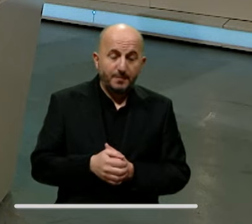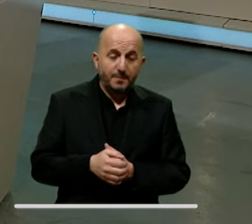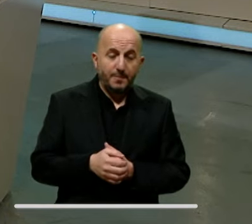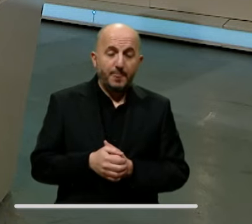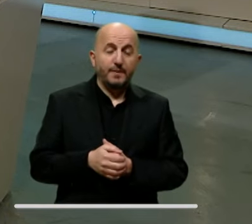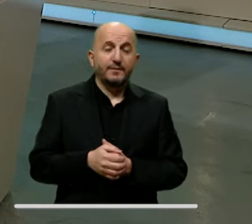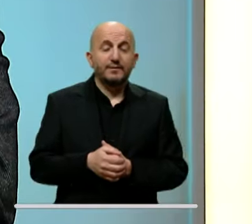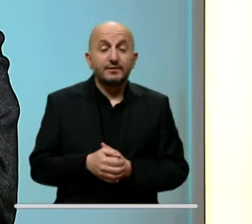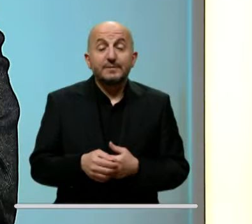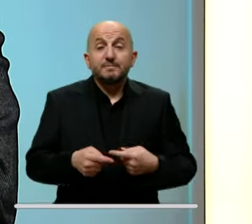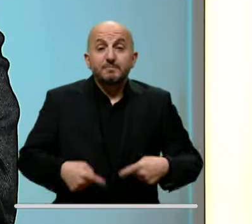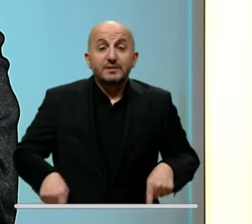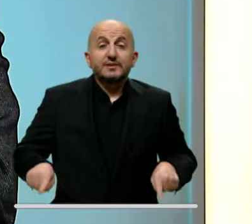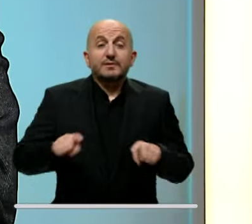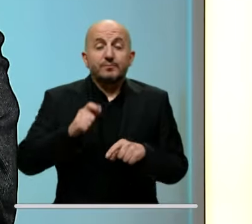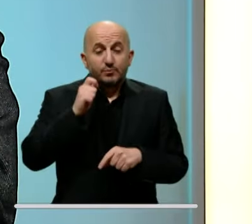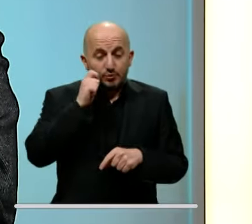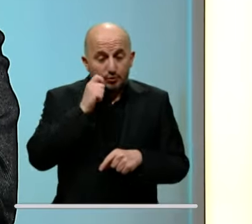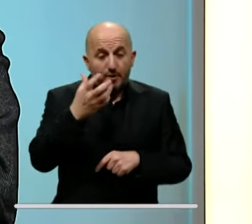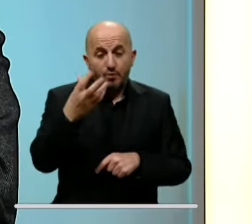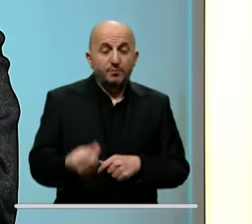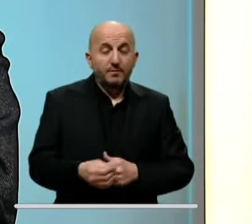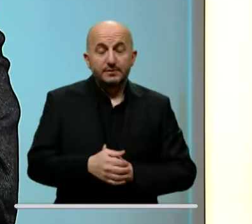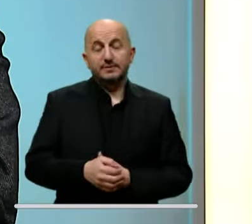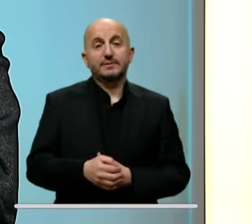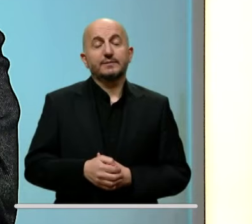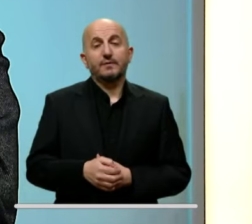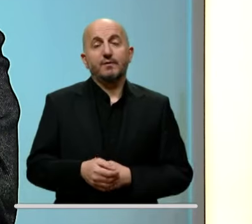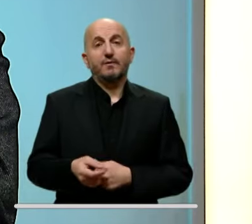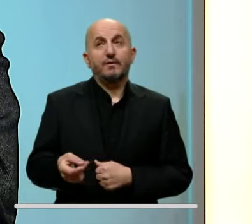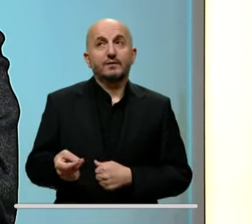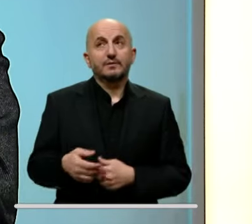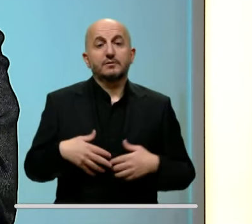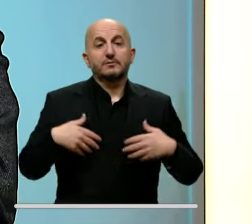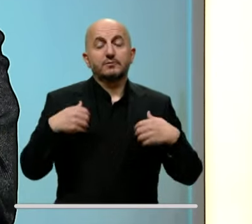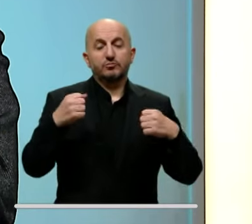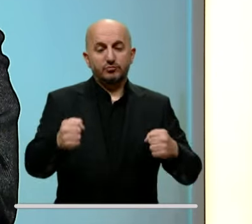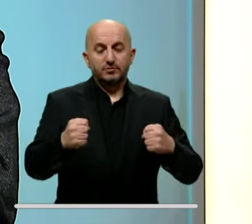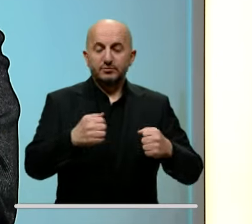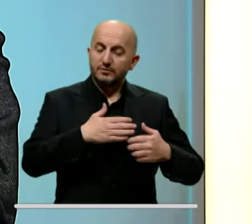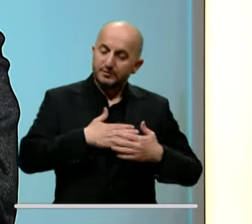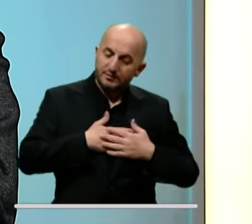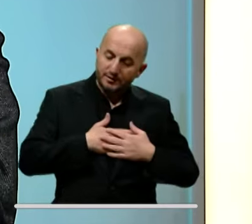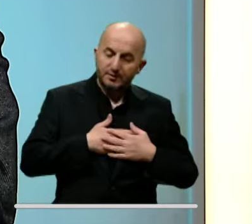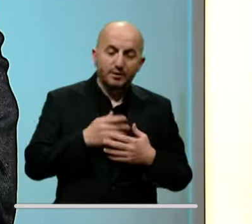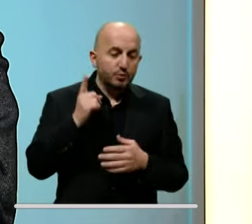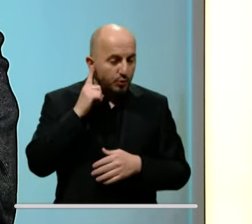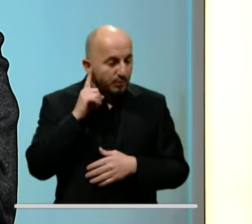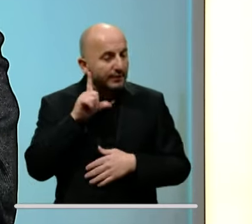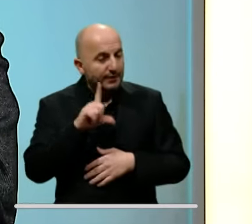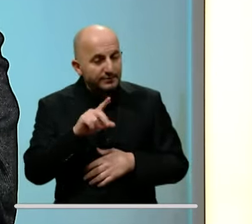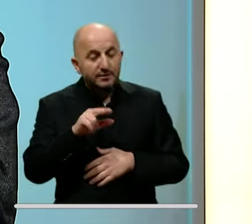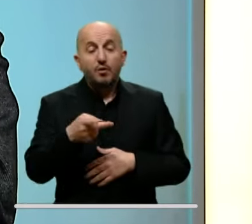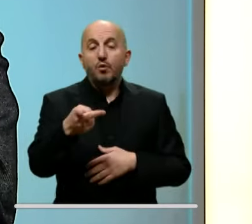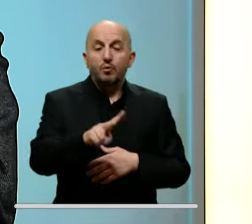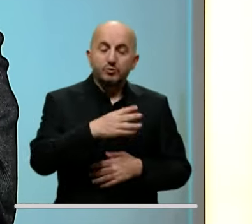Eee bizim Müslüman olmamız Eee ölümüz dirimiz saygı duymayı gerektirdiği